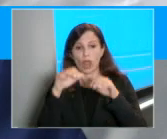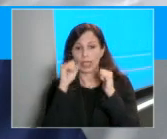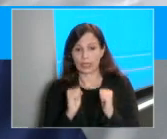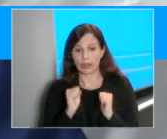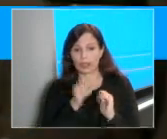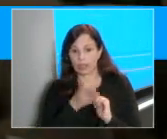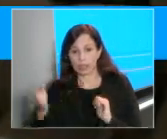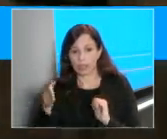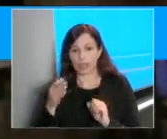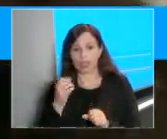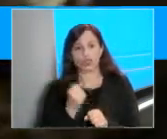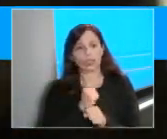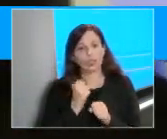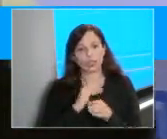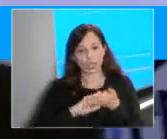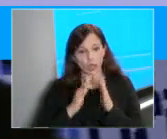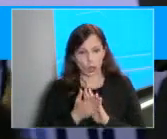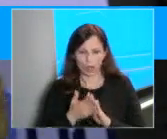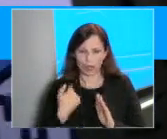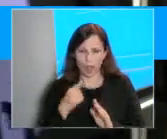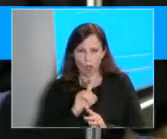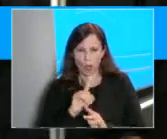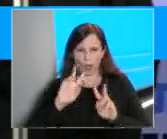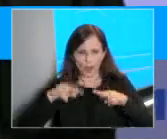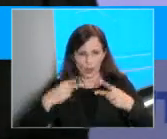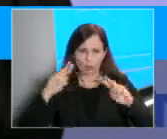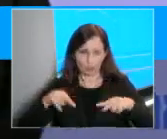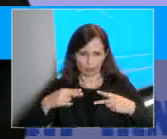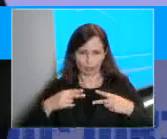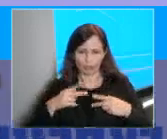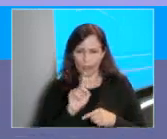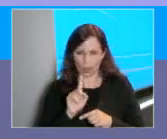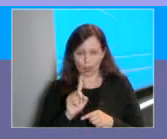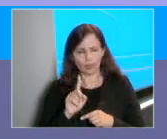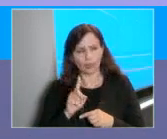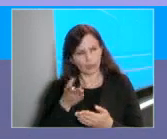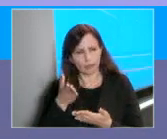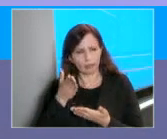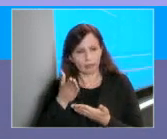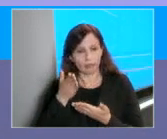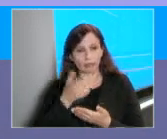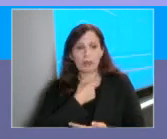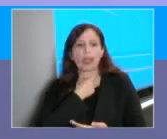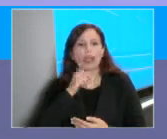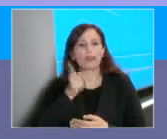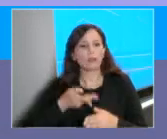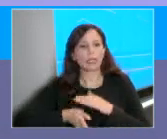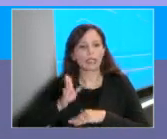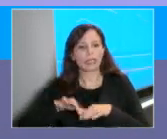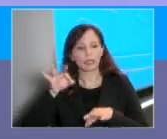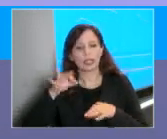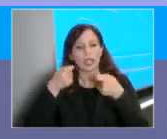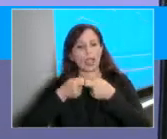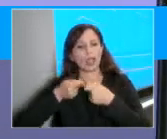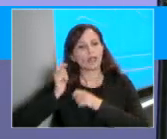ממשלה ימנית שתעשה את כל הדברים שדיברנו עליהם, ואני לא אחזור עכשיו על כל הדברים, אז אין ברירה אלא לצאת להצביע. חבר הכנסת מתן כהנא,